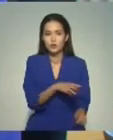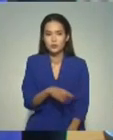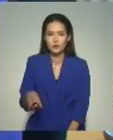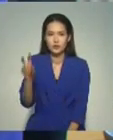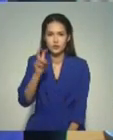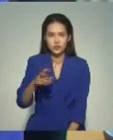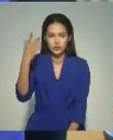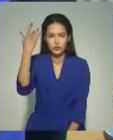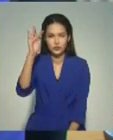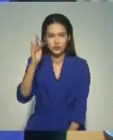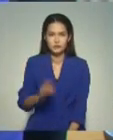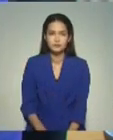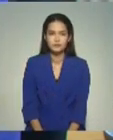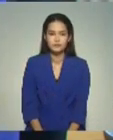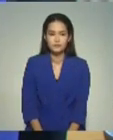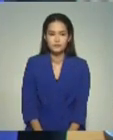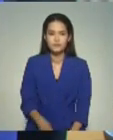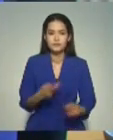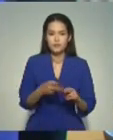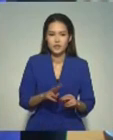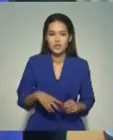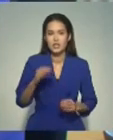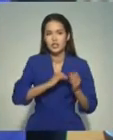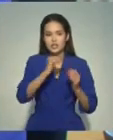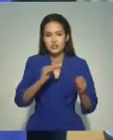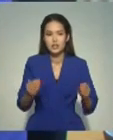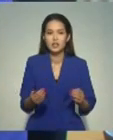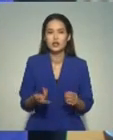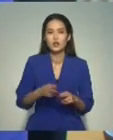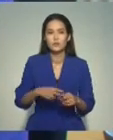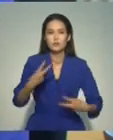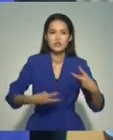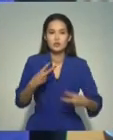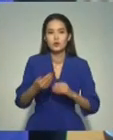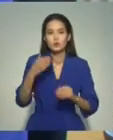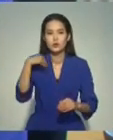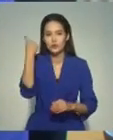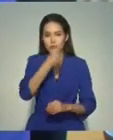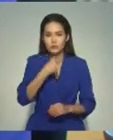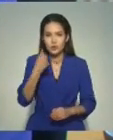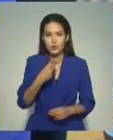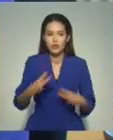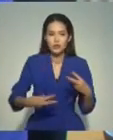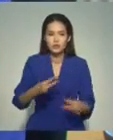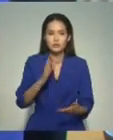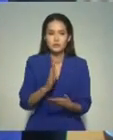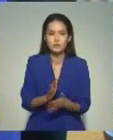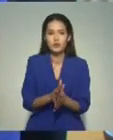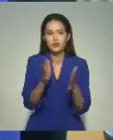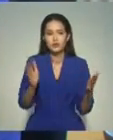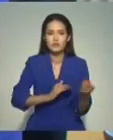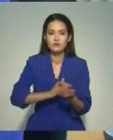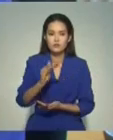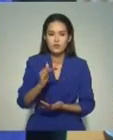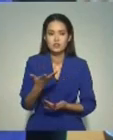долларов США и это статистика Если сравнивать с прошлым годом с двумя месяцами прошлого года она выше то есть